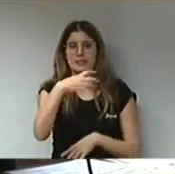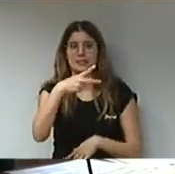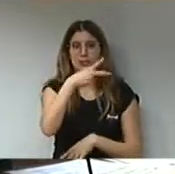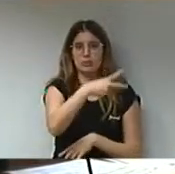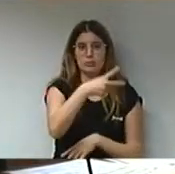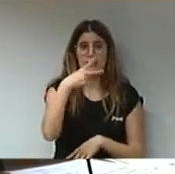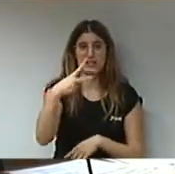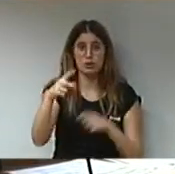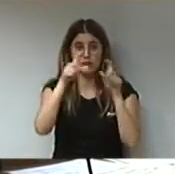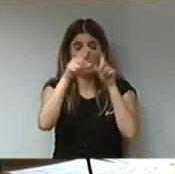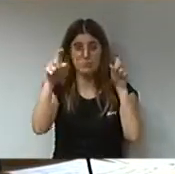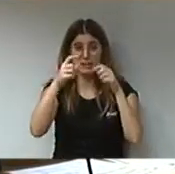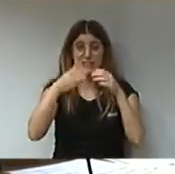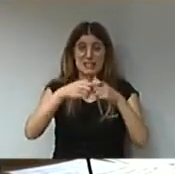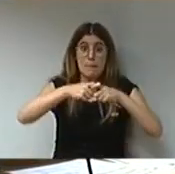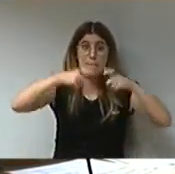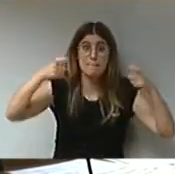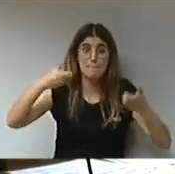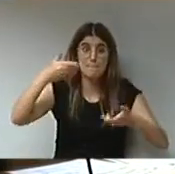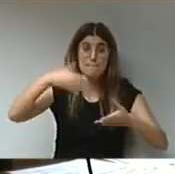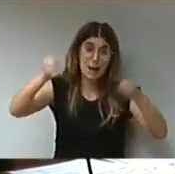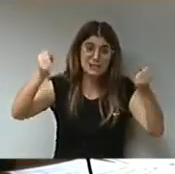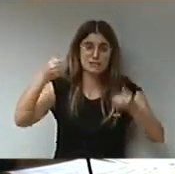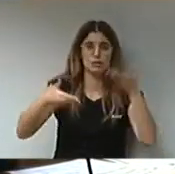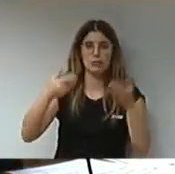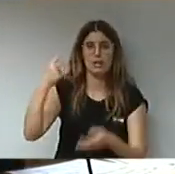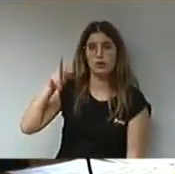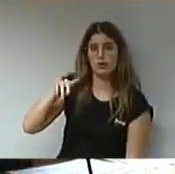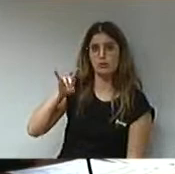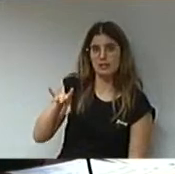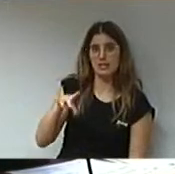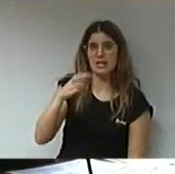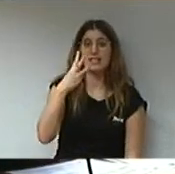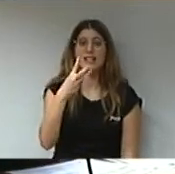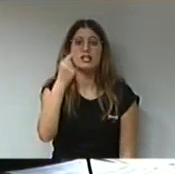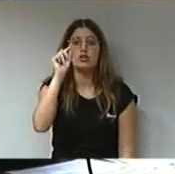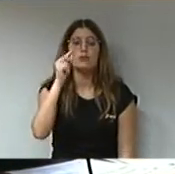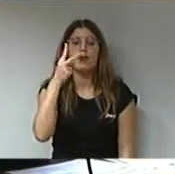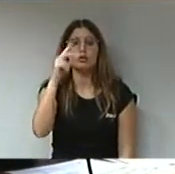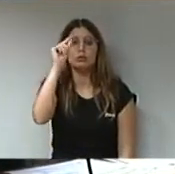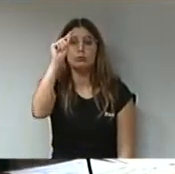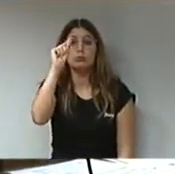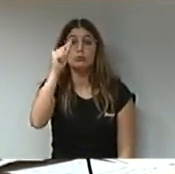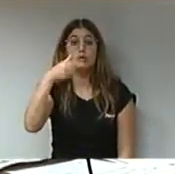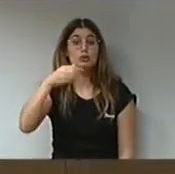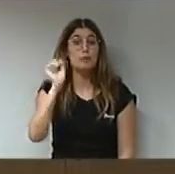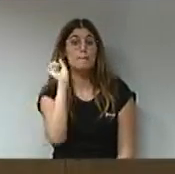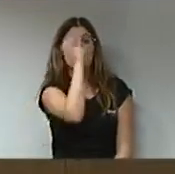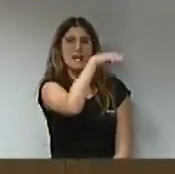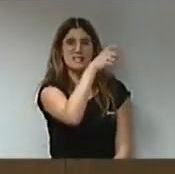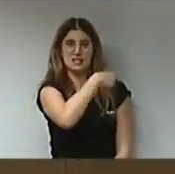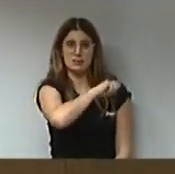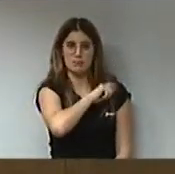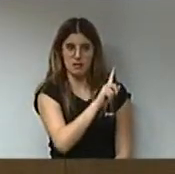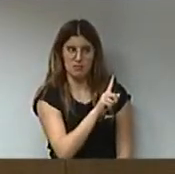8.322 més empreses que en el 15, 3,2 punts més que en Espanya. En inversió estrangera, les